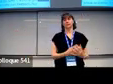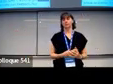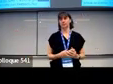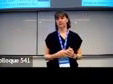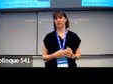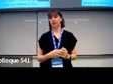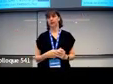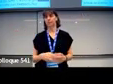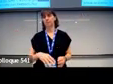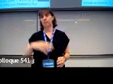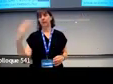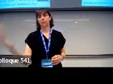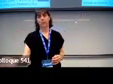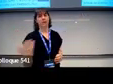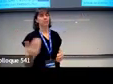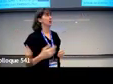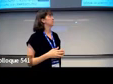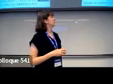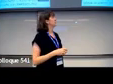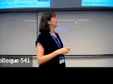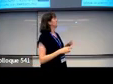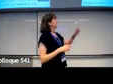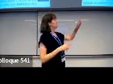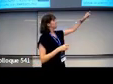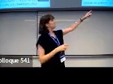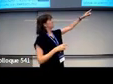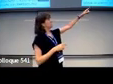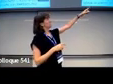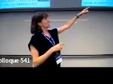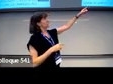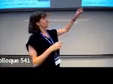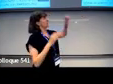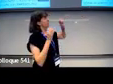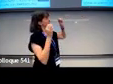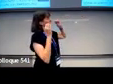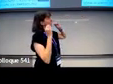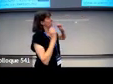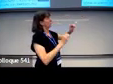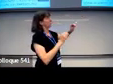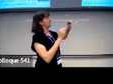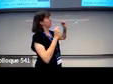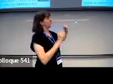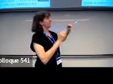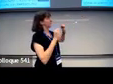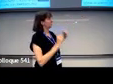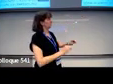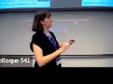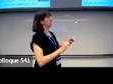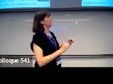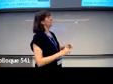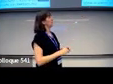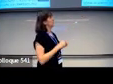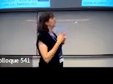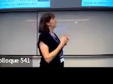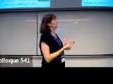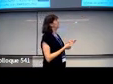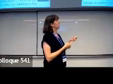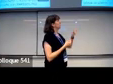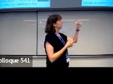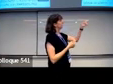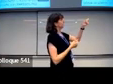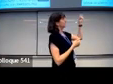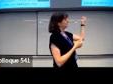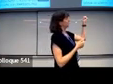nouveau média, ça, absolument, ça nous aide. Puis, évidemment, réviser la gestionnaire de ressources, elle a vérifié que toutes les licences étaient bonnes.